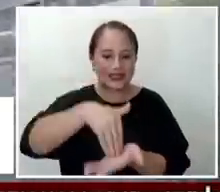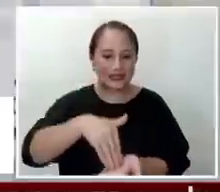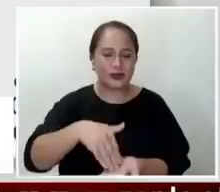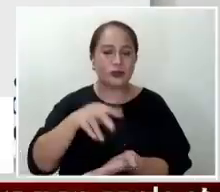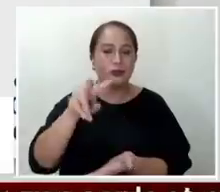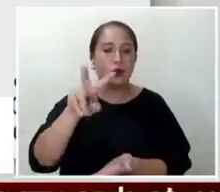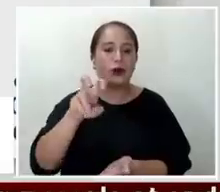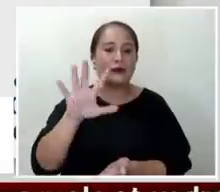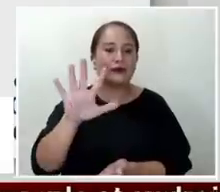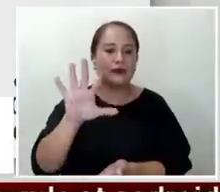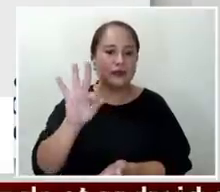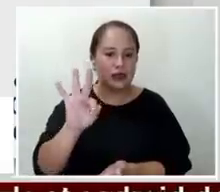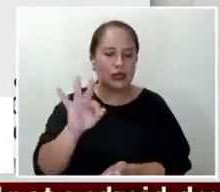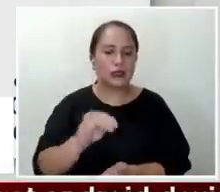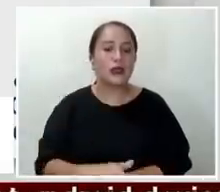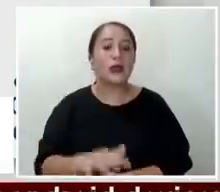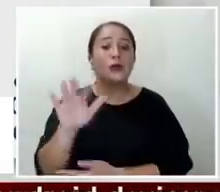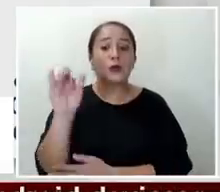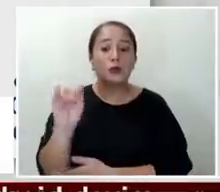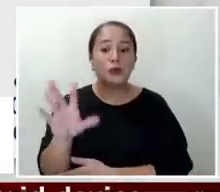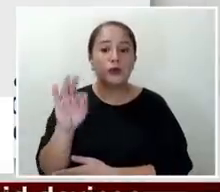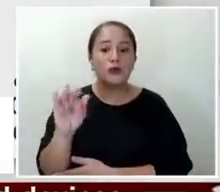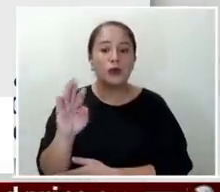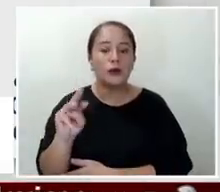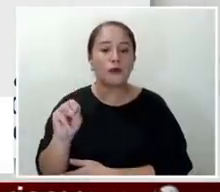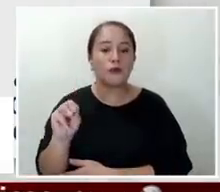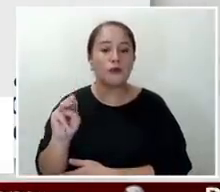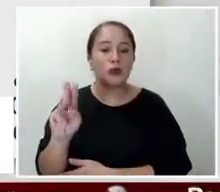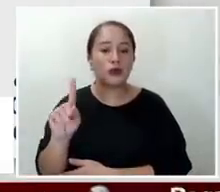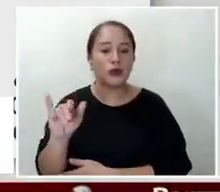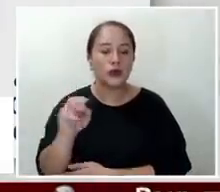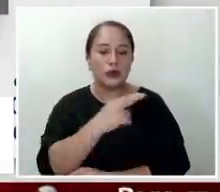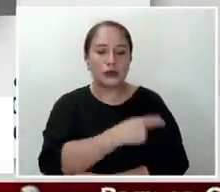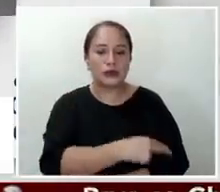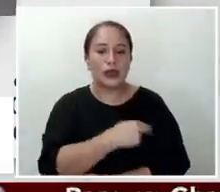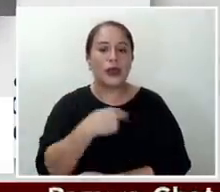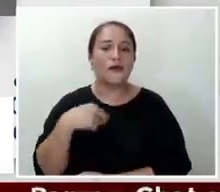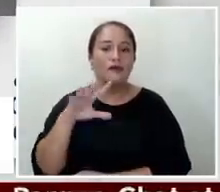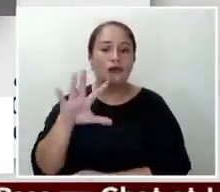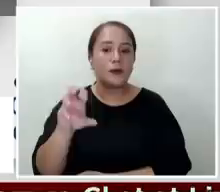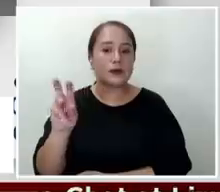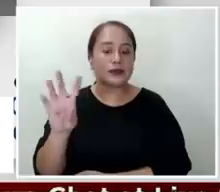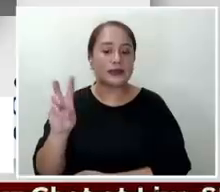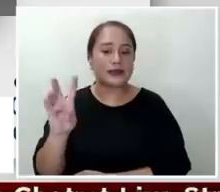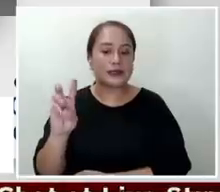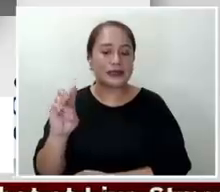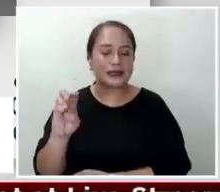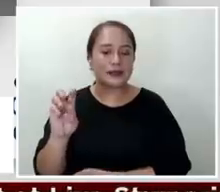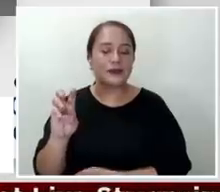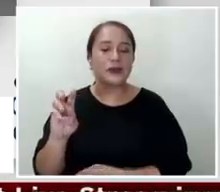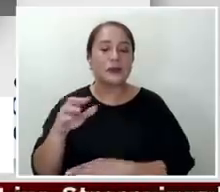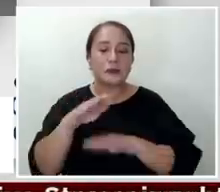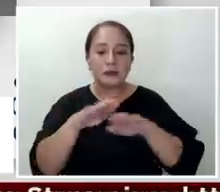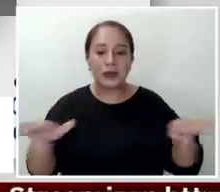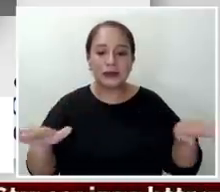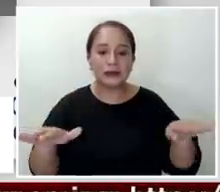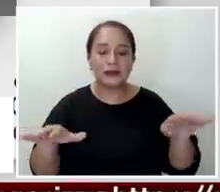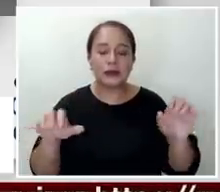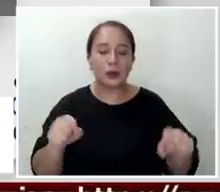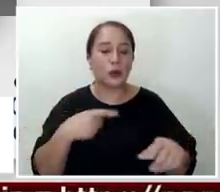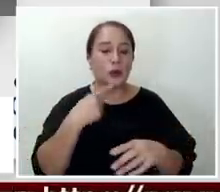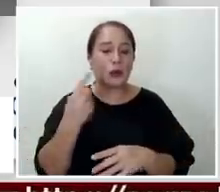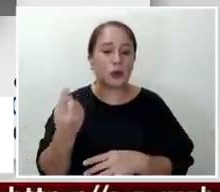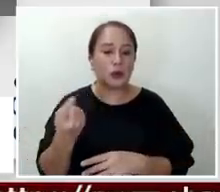26,259. 15 dito ay modular hospitals na may 516 bed capacity. May karagdagang